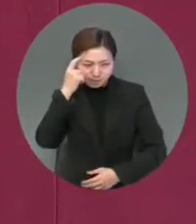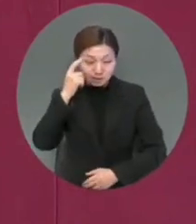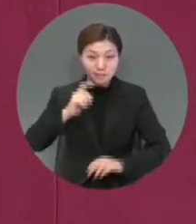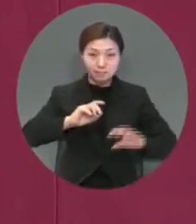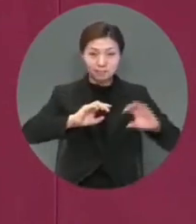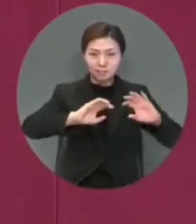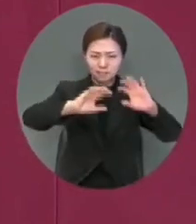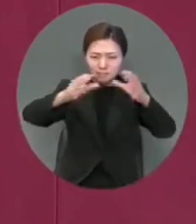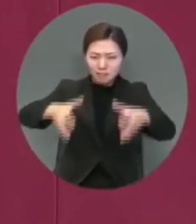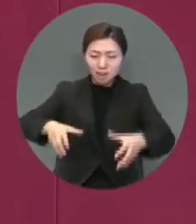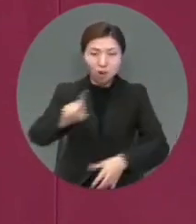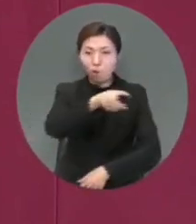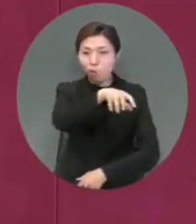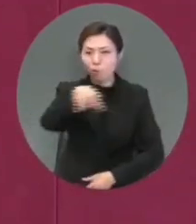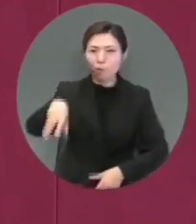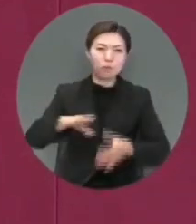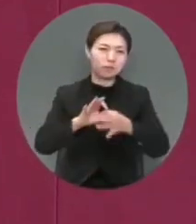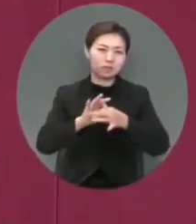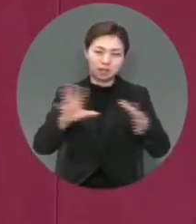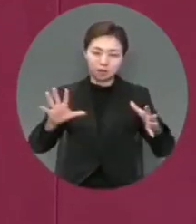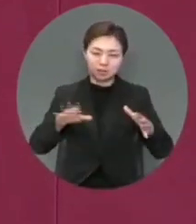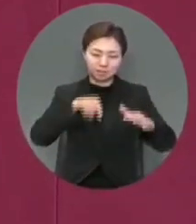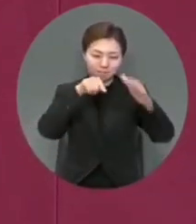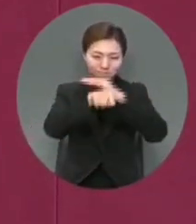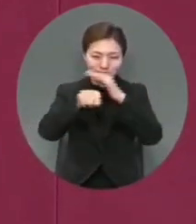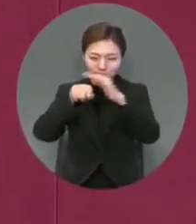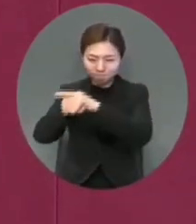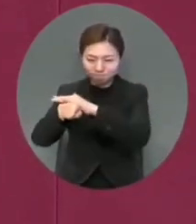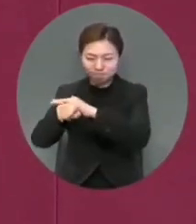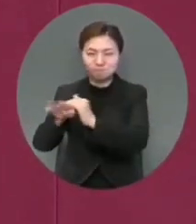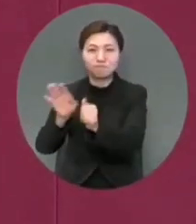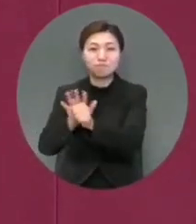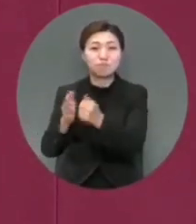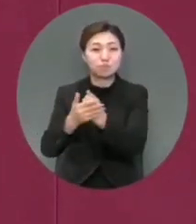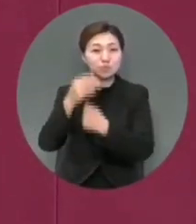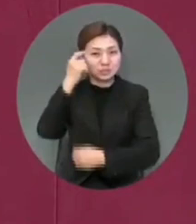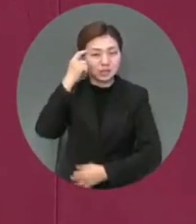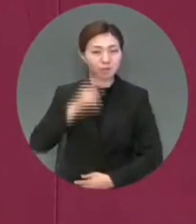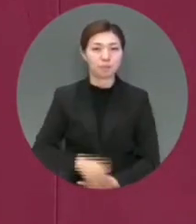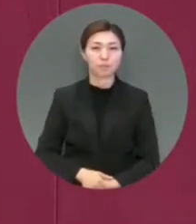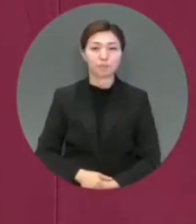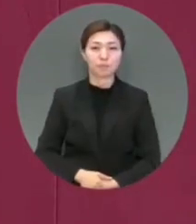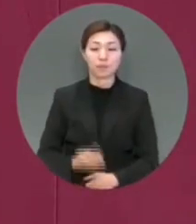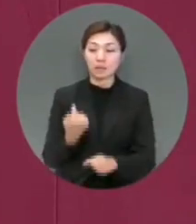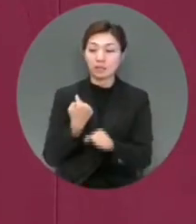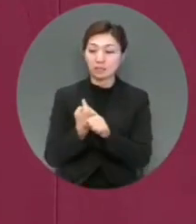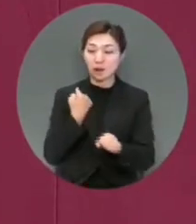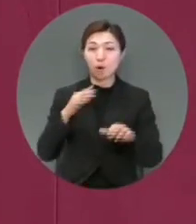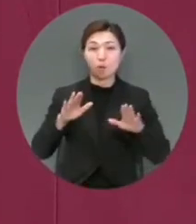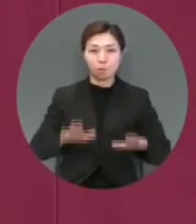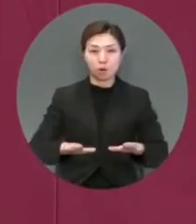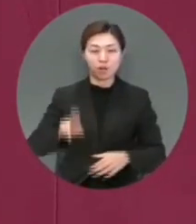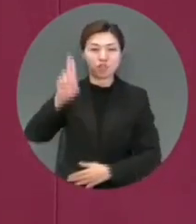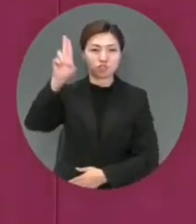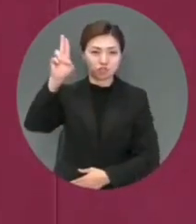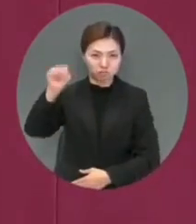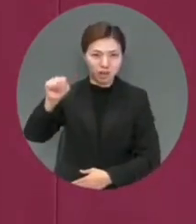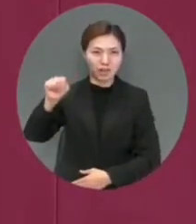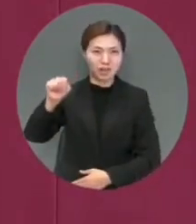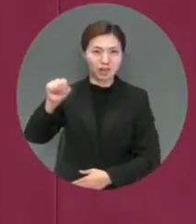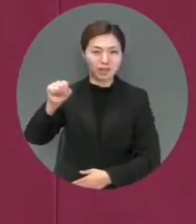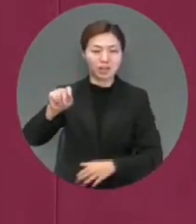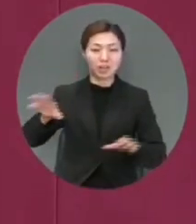합니다. 지난해에 이어 올해에도 유엔 총회, 나토, G20,